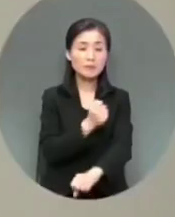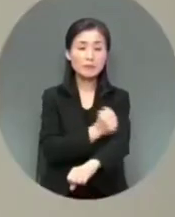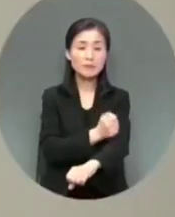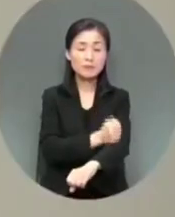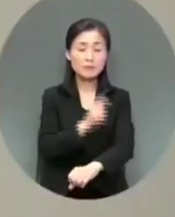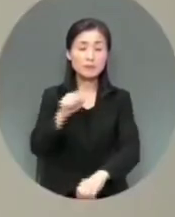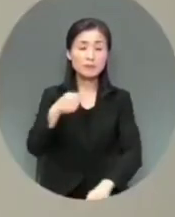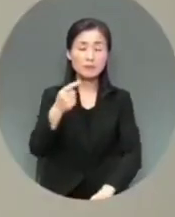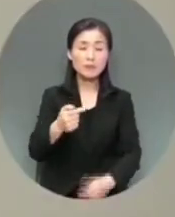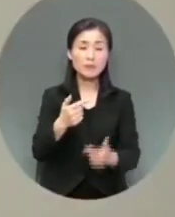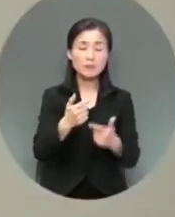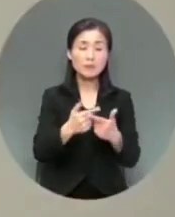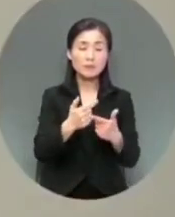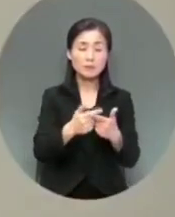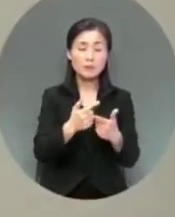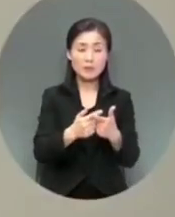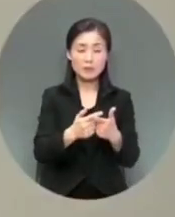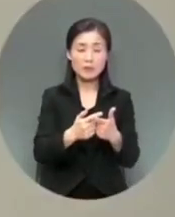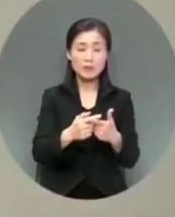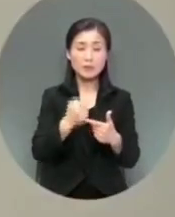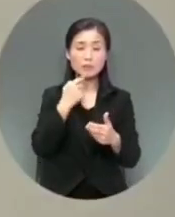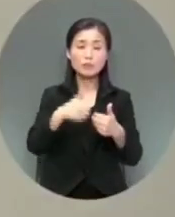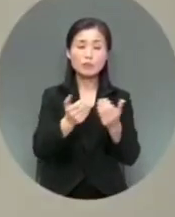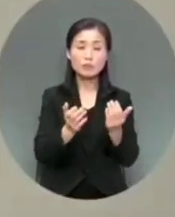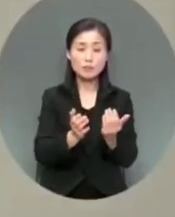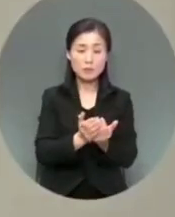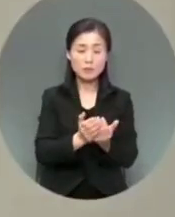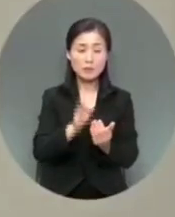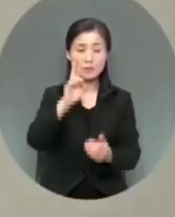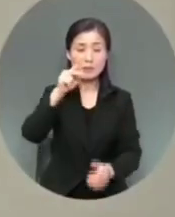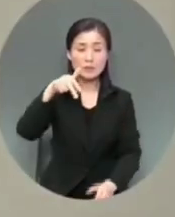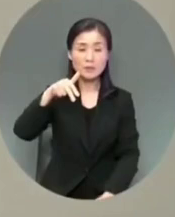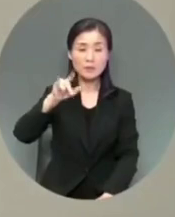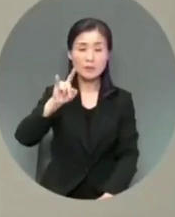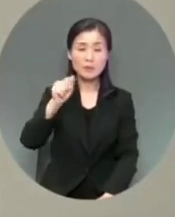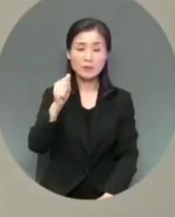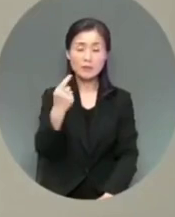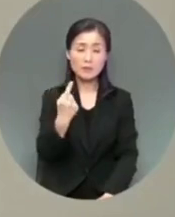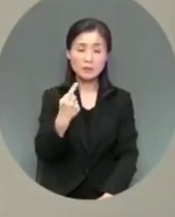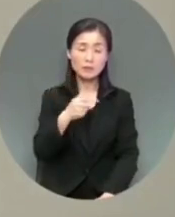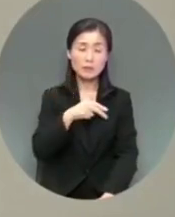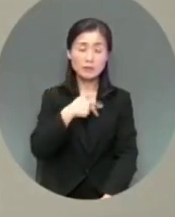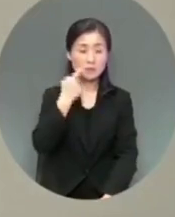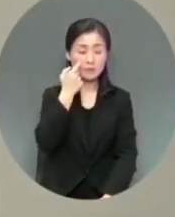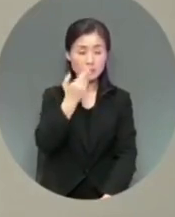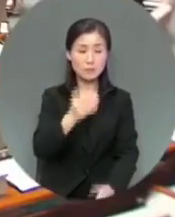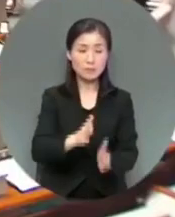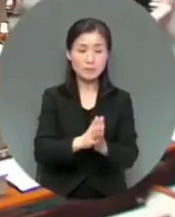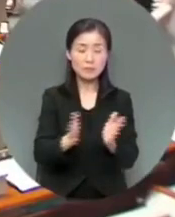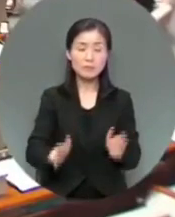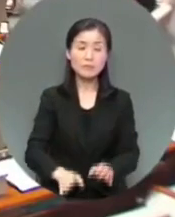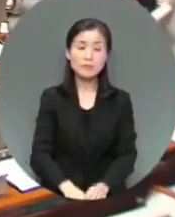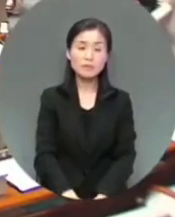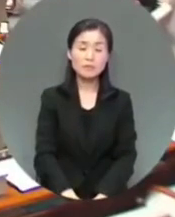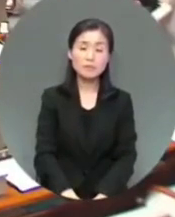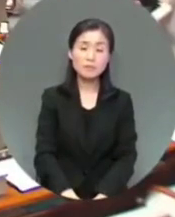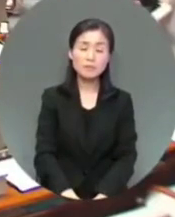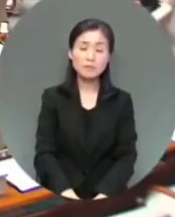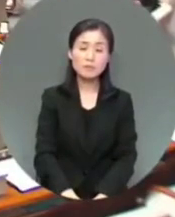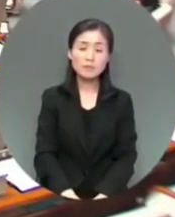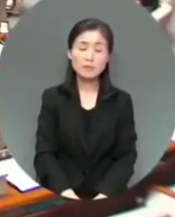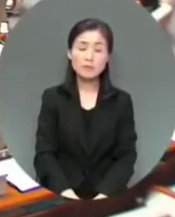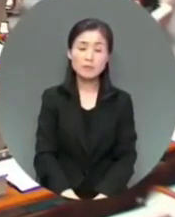수고하셨습니다. 다음은 부산 남구을 더불어민주당 박재호 의원님 질의해 주십시오. 예,